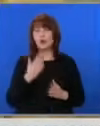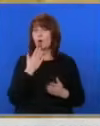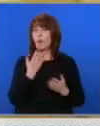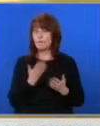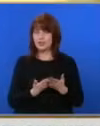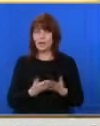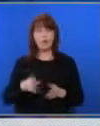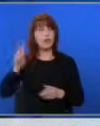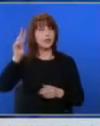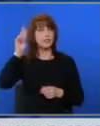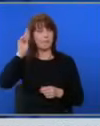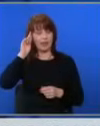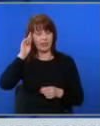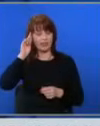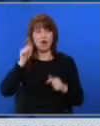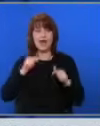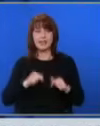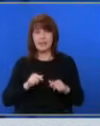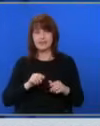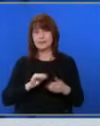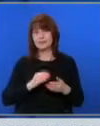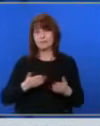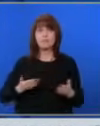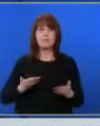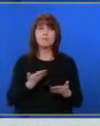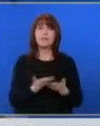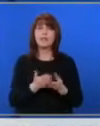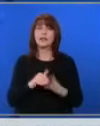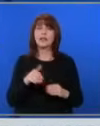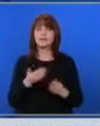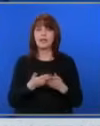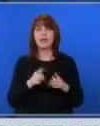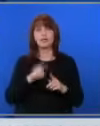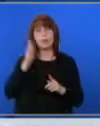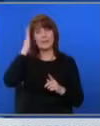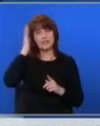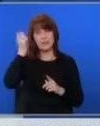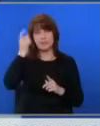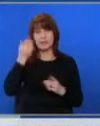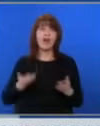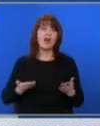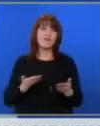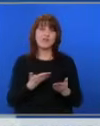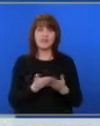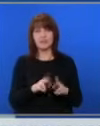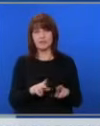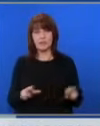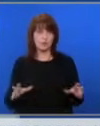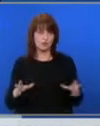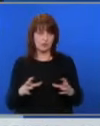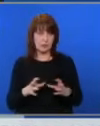Обещано, изпълнено. Днес подадох оставка като министър-председател и тя вече е внесена в Народното